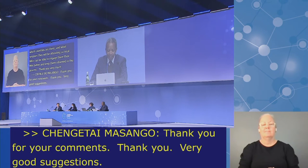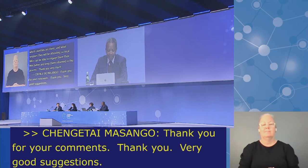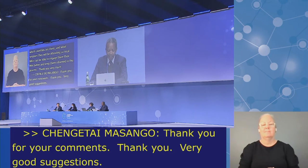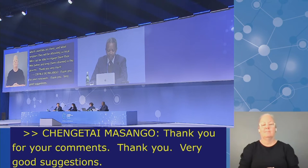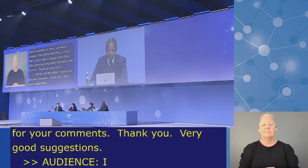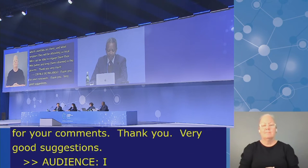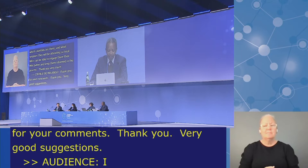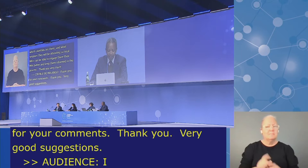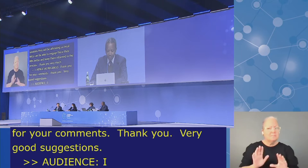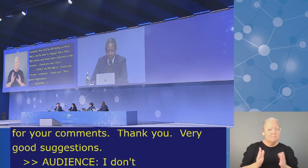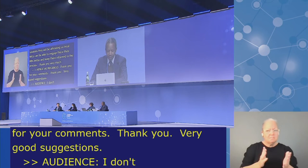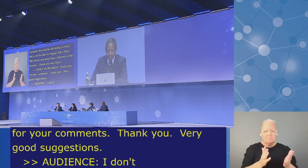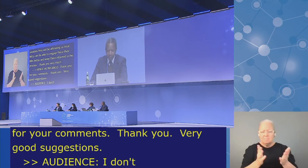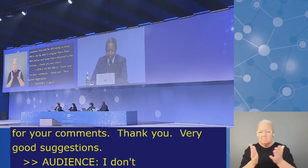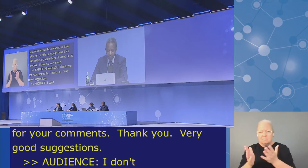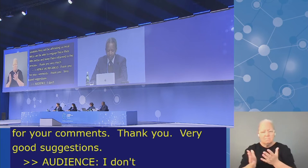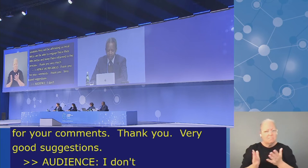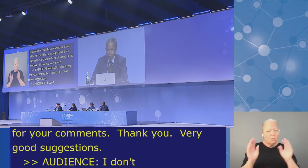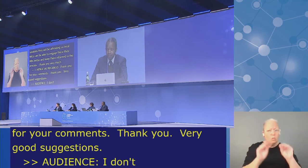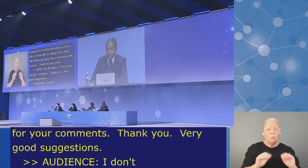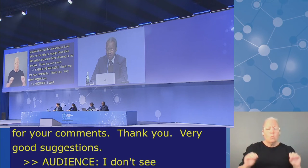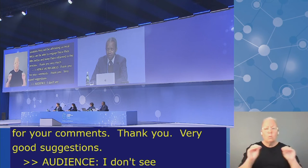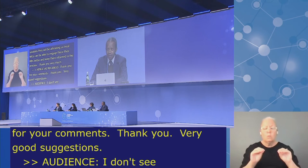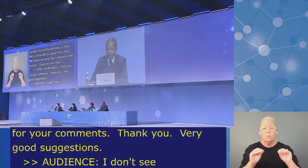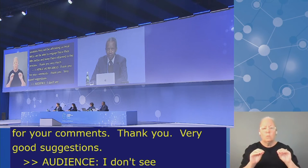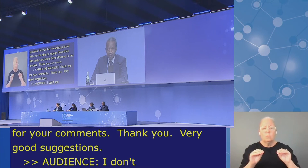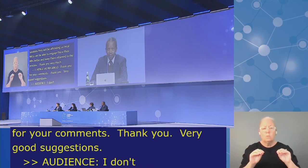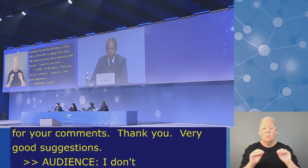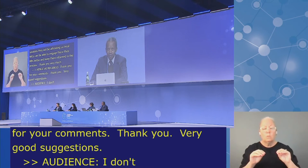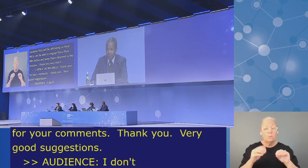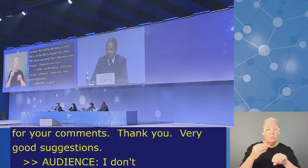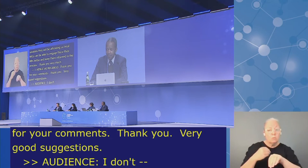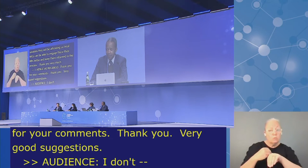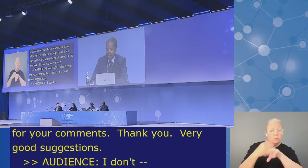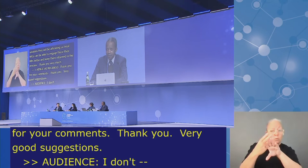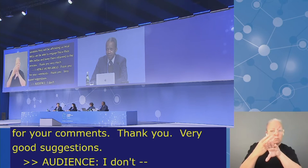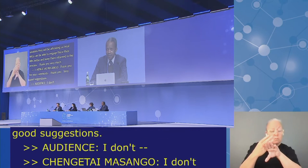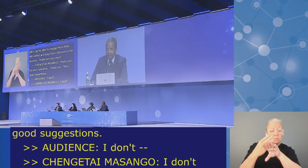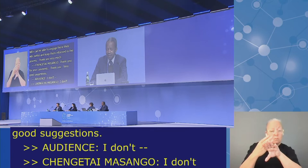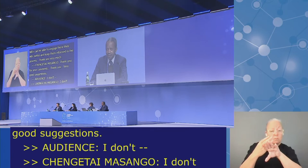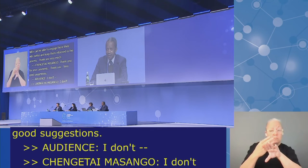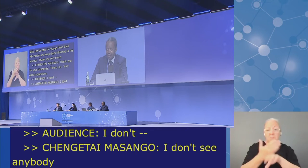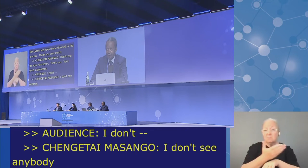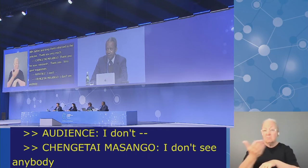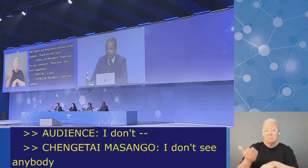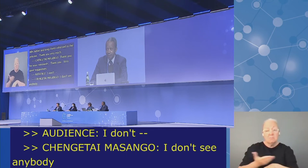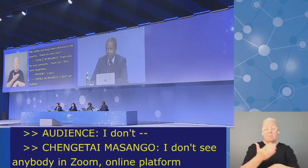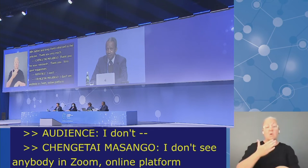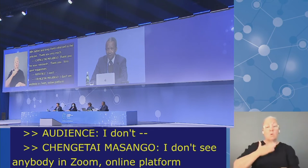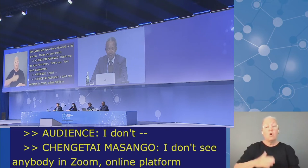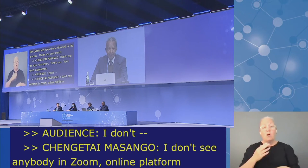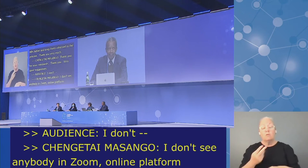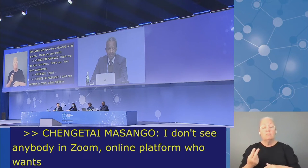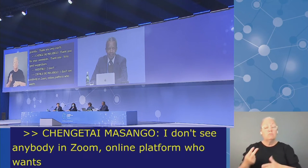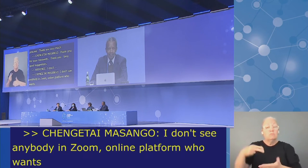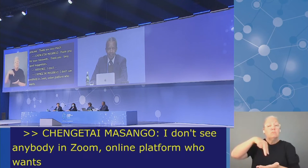тех депутатов и членов парламента, которые представляют их интересы. Я не вижу, чтобы кто-то в